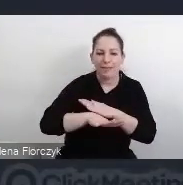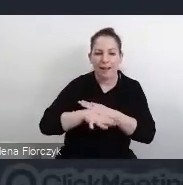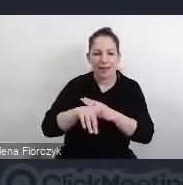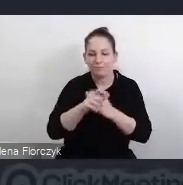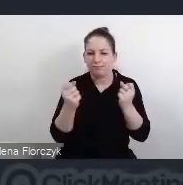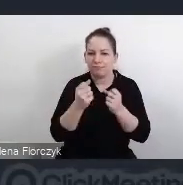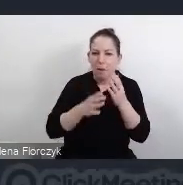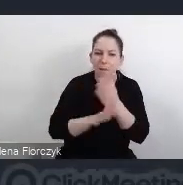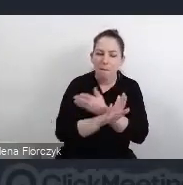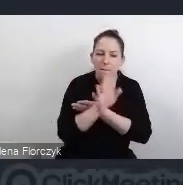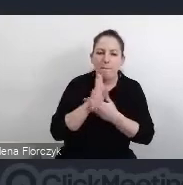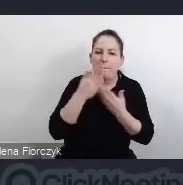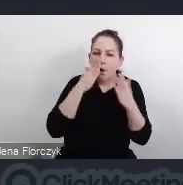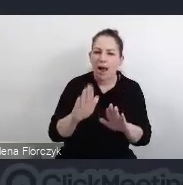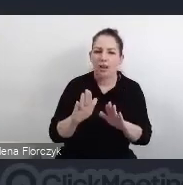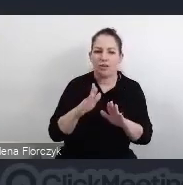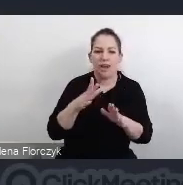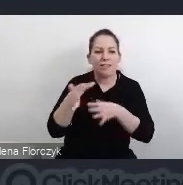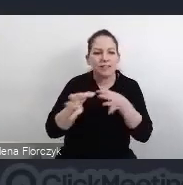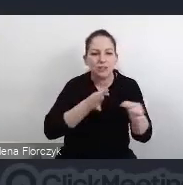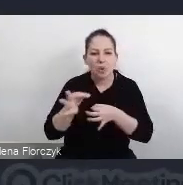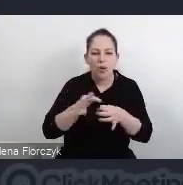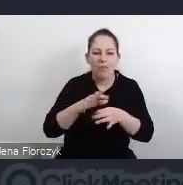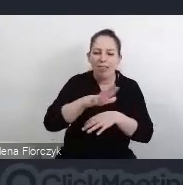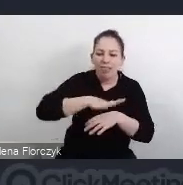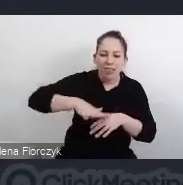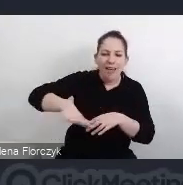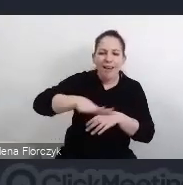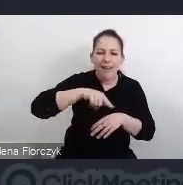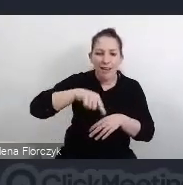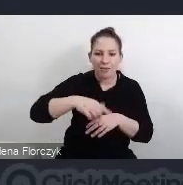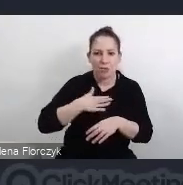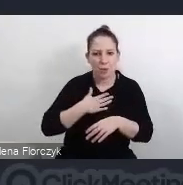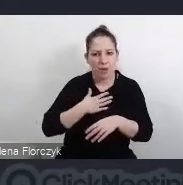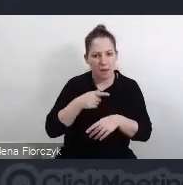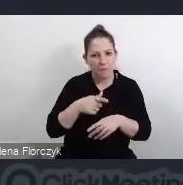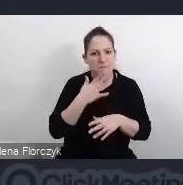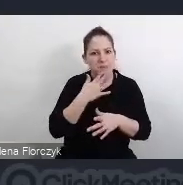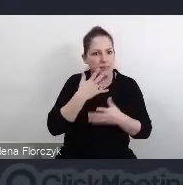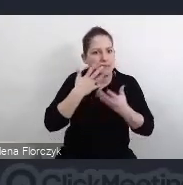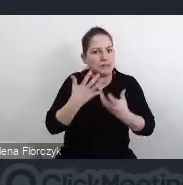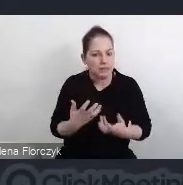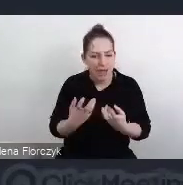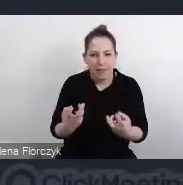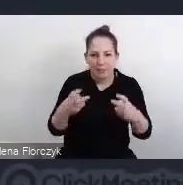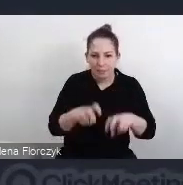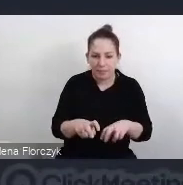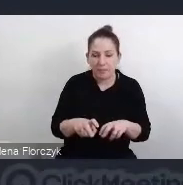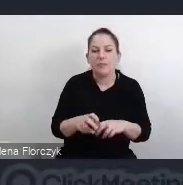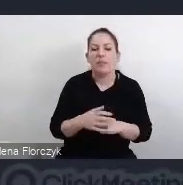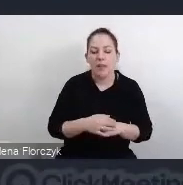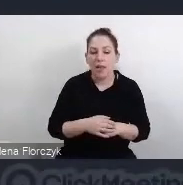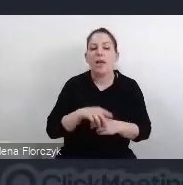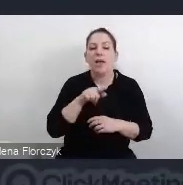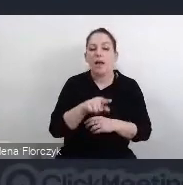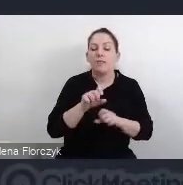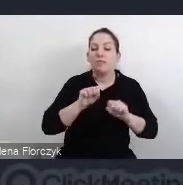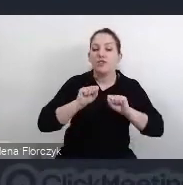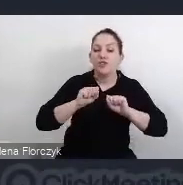przedstawi również historię, dzieje tych terenów, no wydaje się jak najbardziej pożądane. Także te